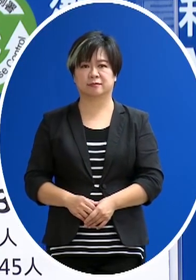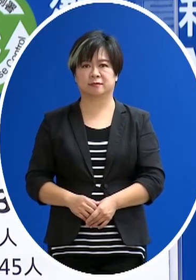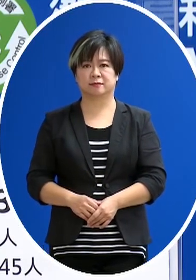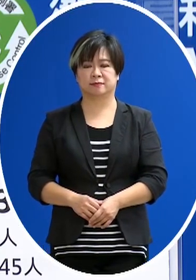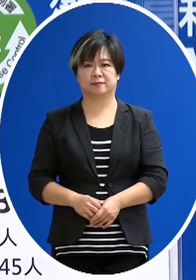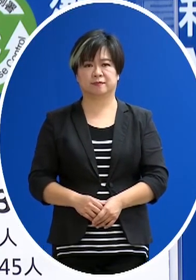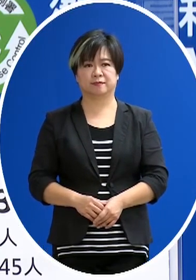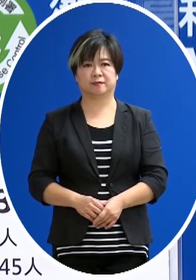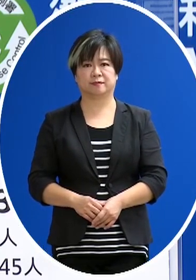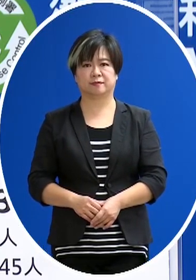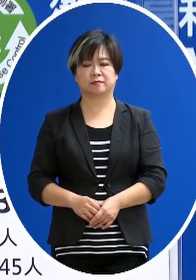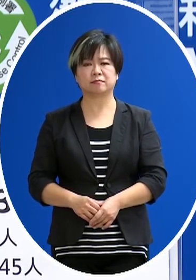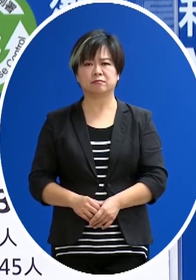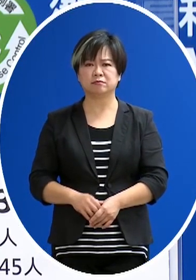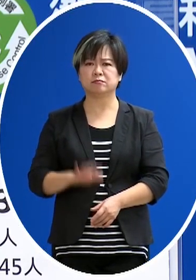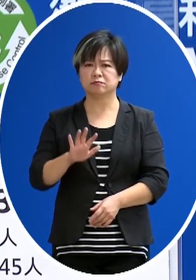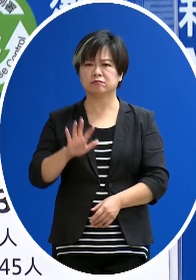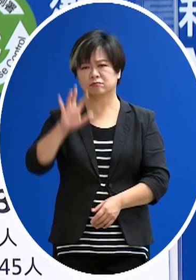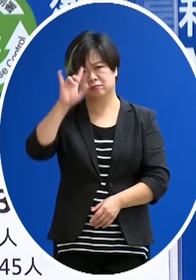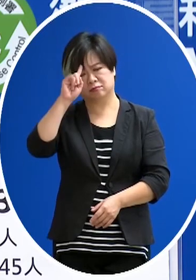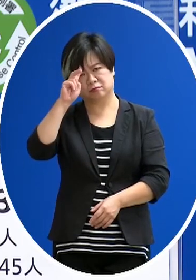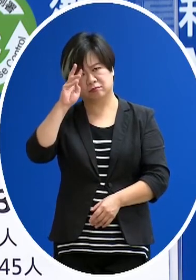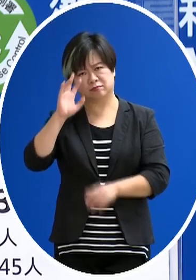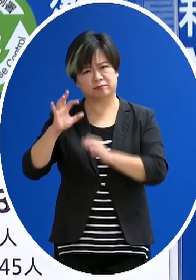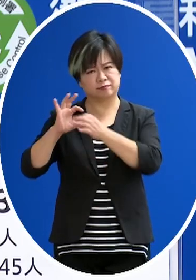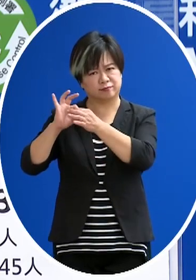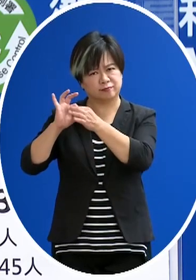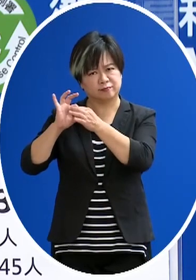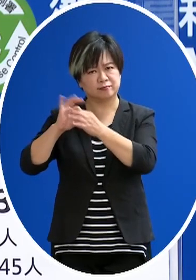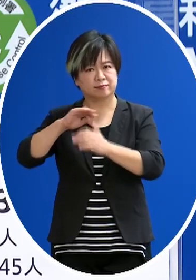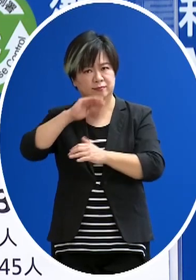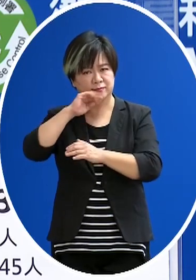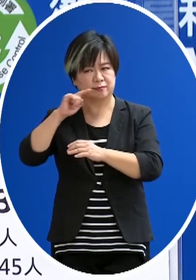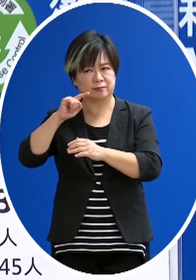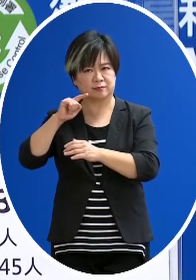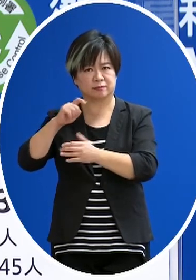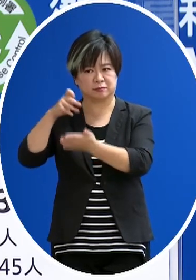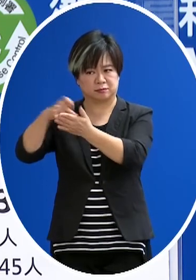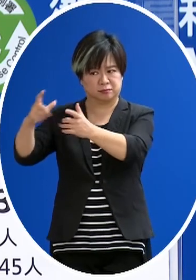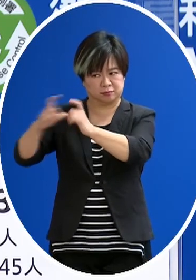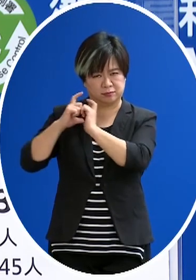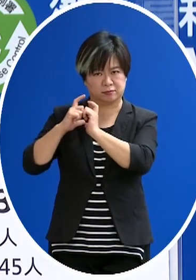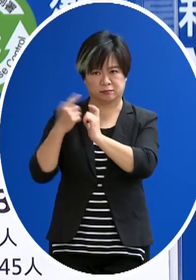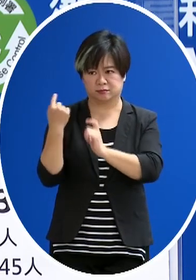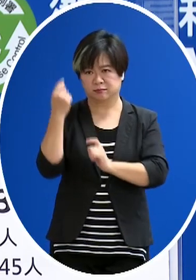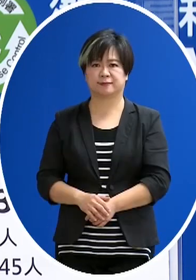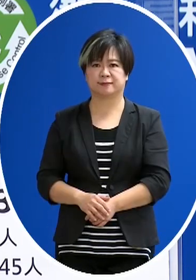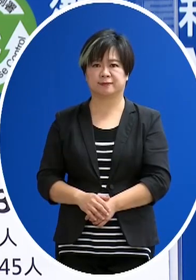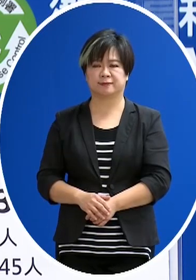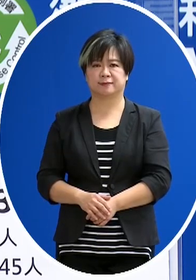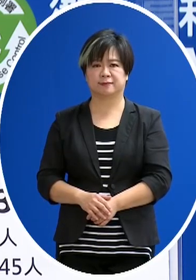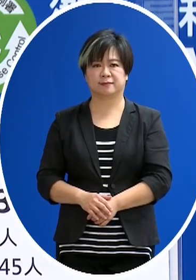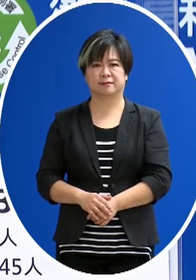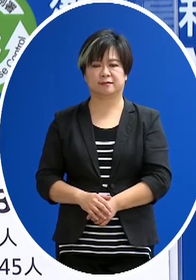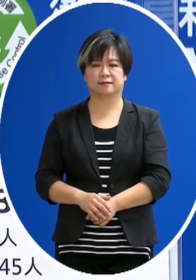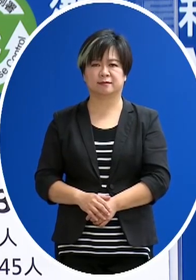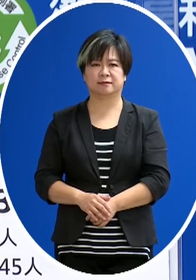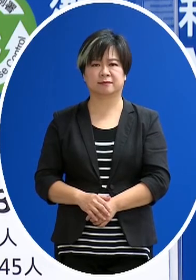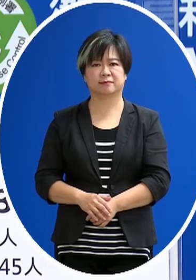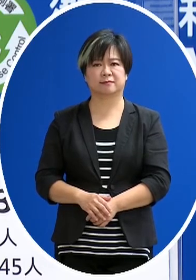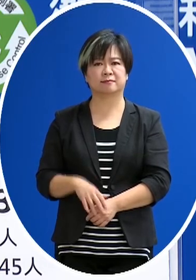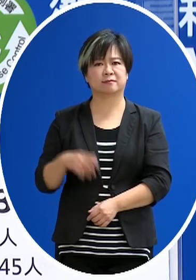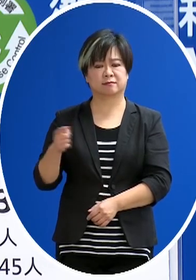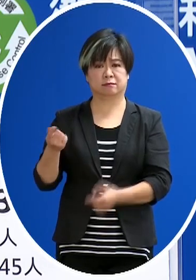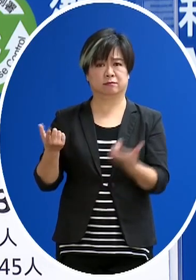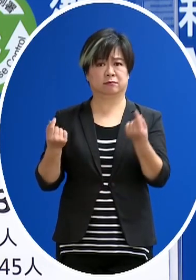约有寄去几天的了哈，那当等到他们要来签回来嘛。那昨天下午就签回来了，那也是他们也是发布